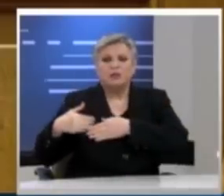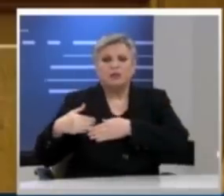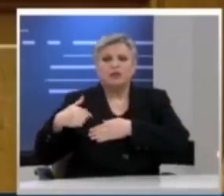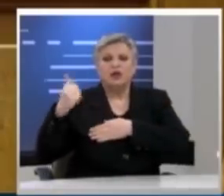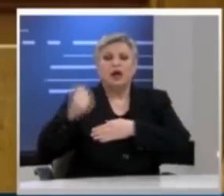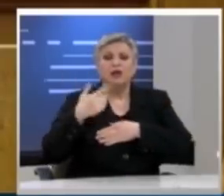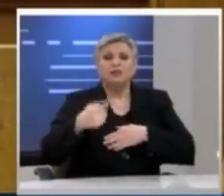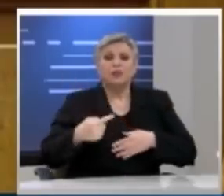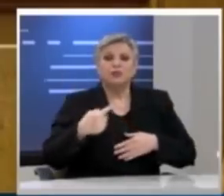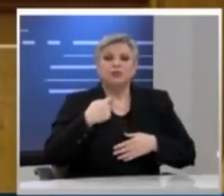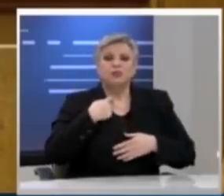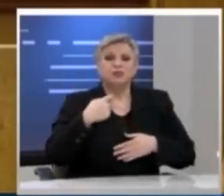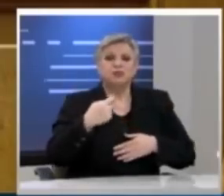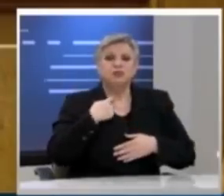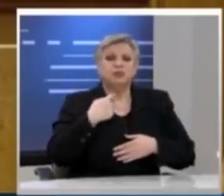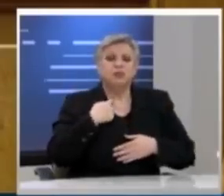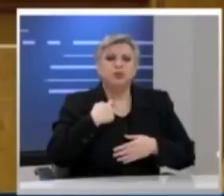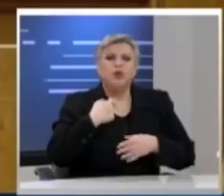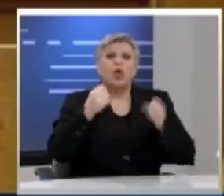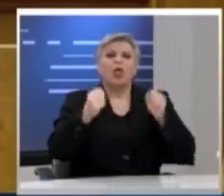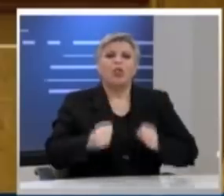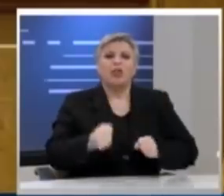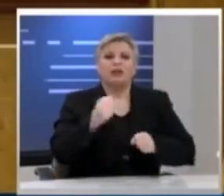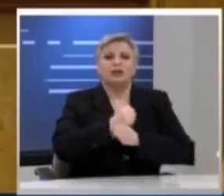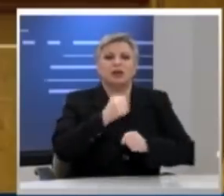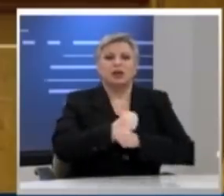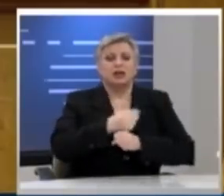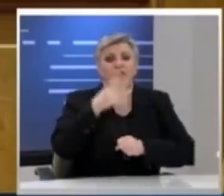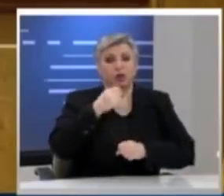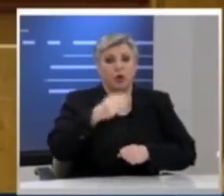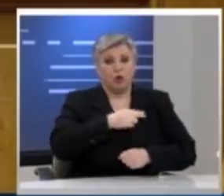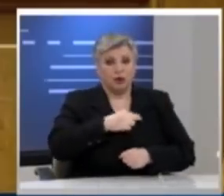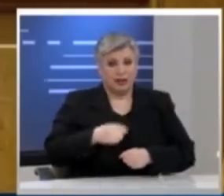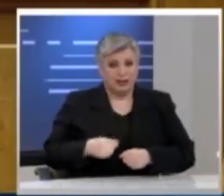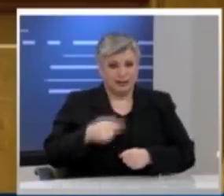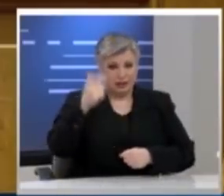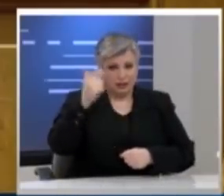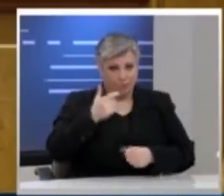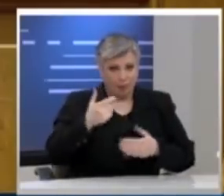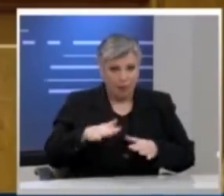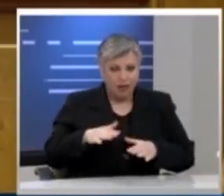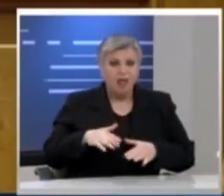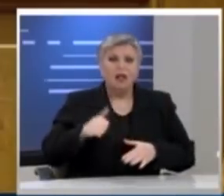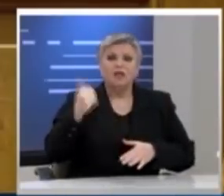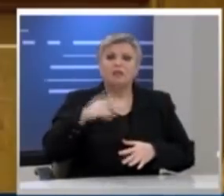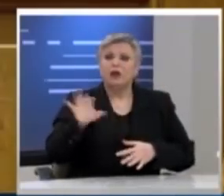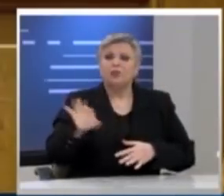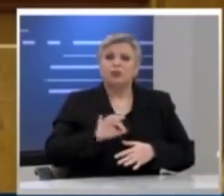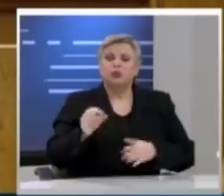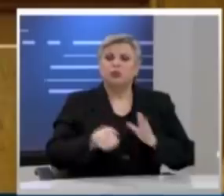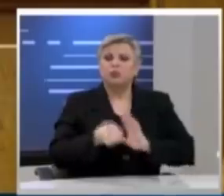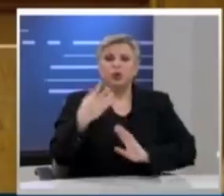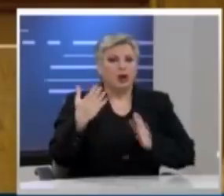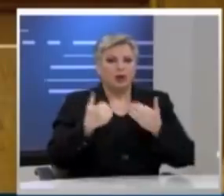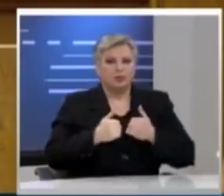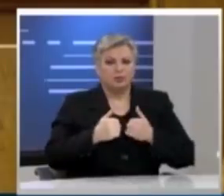έως και 100 διδάσκοντες λόγω συνταξιοδότησης άρα οι θέσεις αυτές